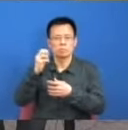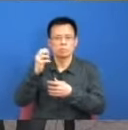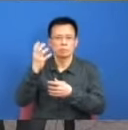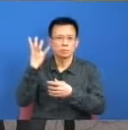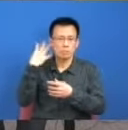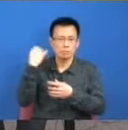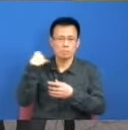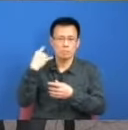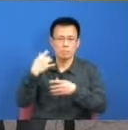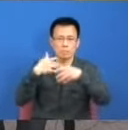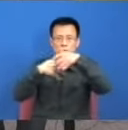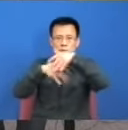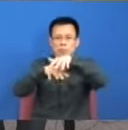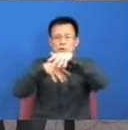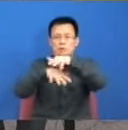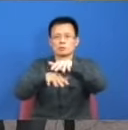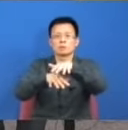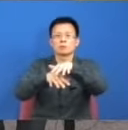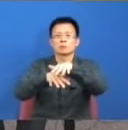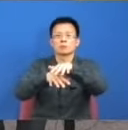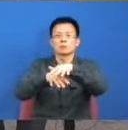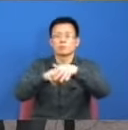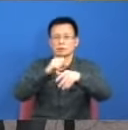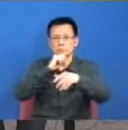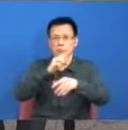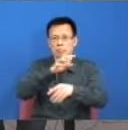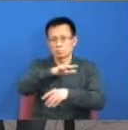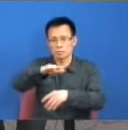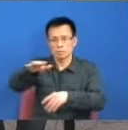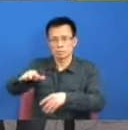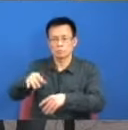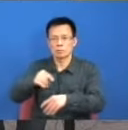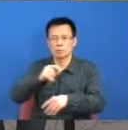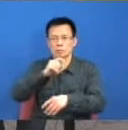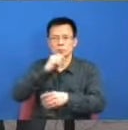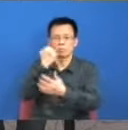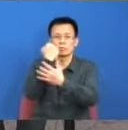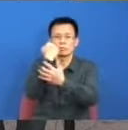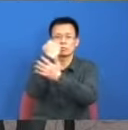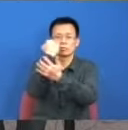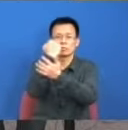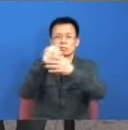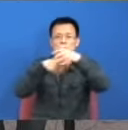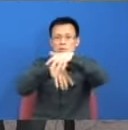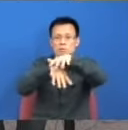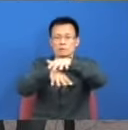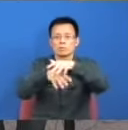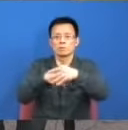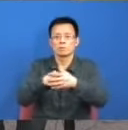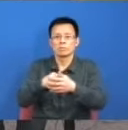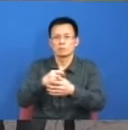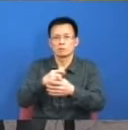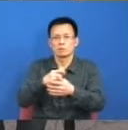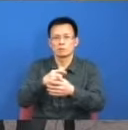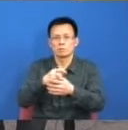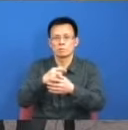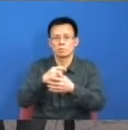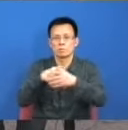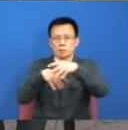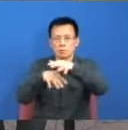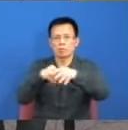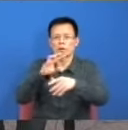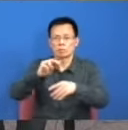場嘅示威咁有啲。場面其實是即我講示威者嗰方面咧，係可以做